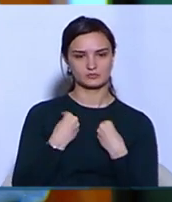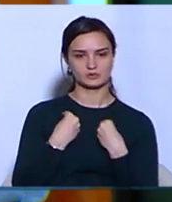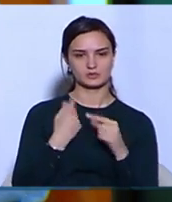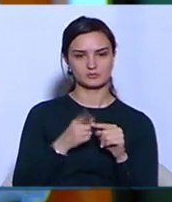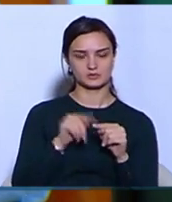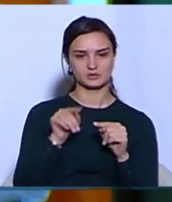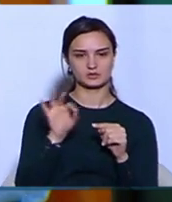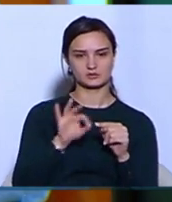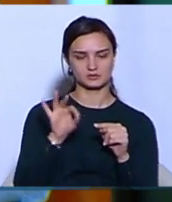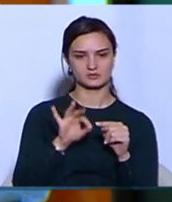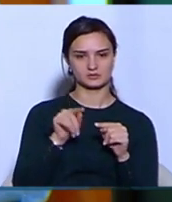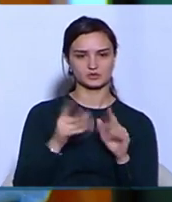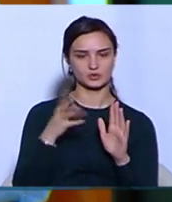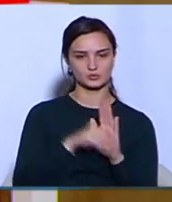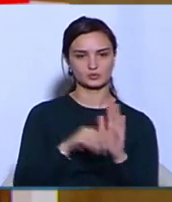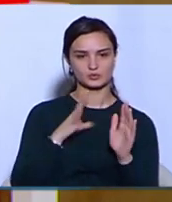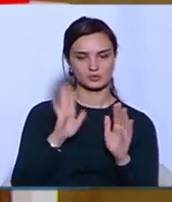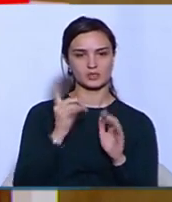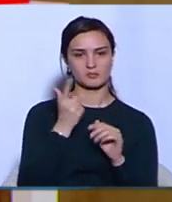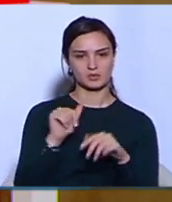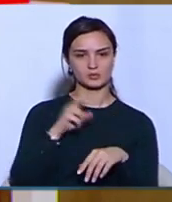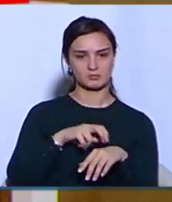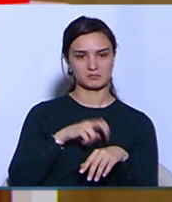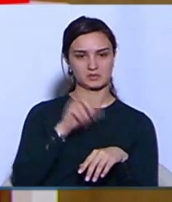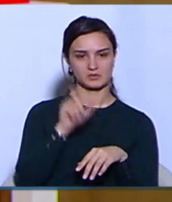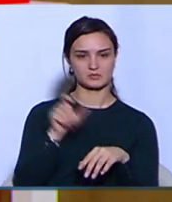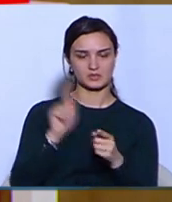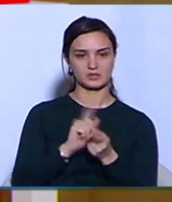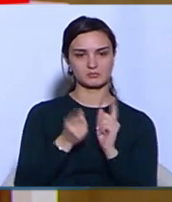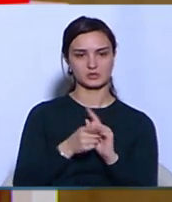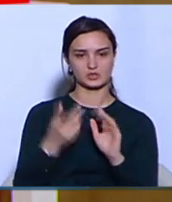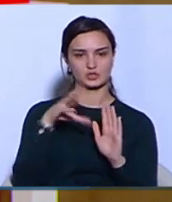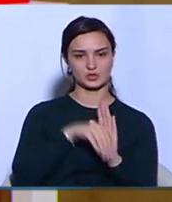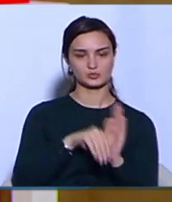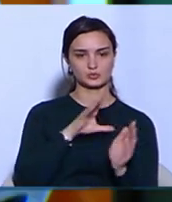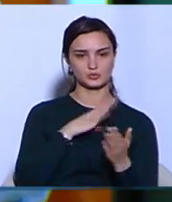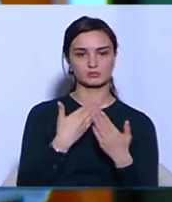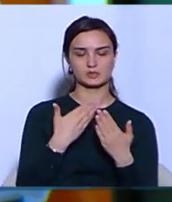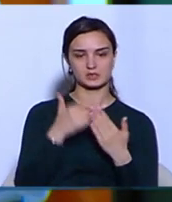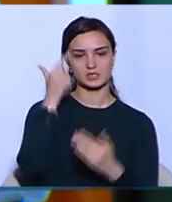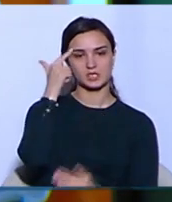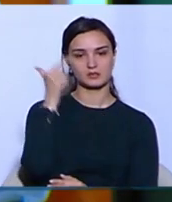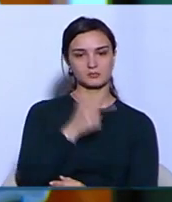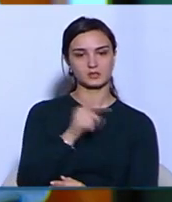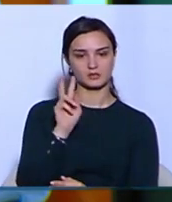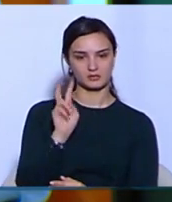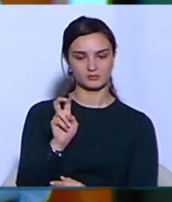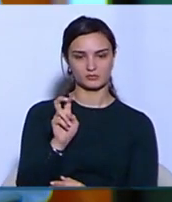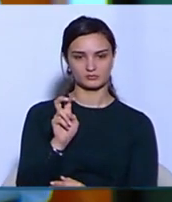ამისათვის აუცილებელია ჩართული იყოს არამხოლოდ მედპერსონალი, არამედ ჩართული იყოს მაგალითად საგანმანათლებლო